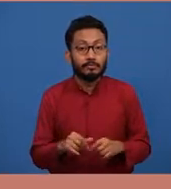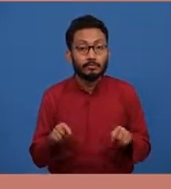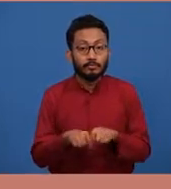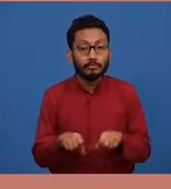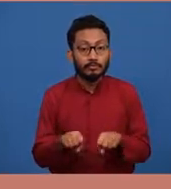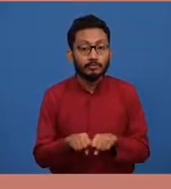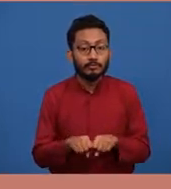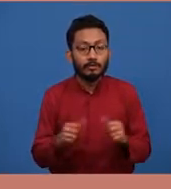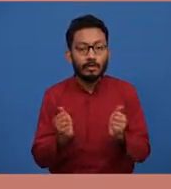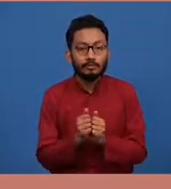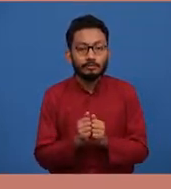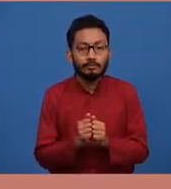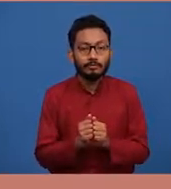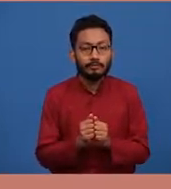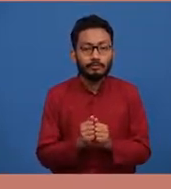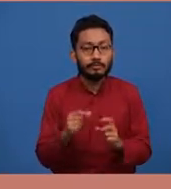perkataan sepakat?